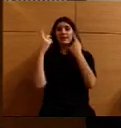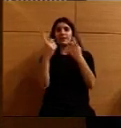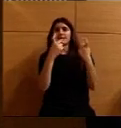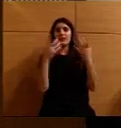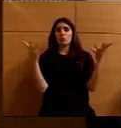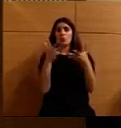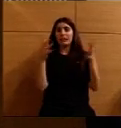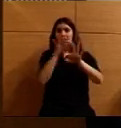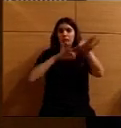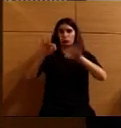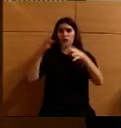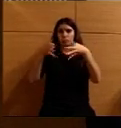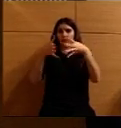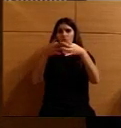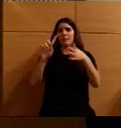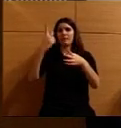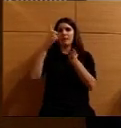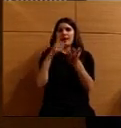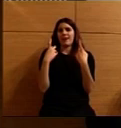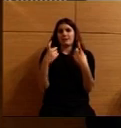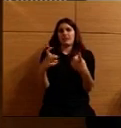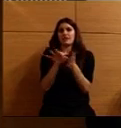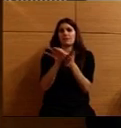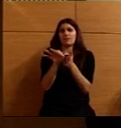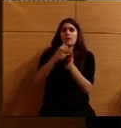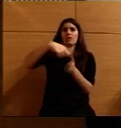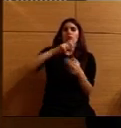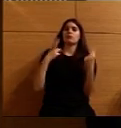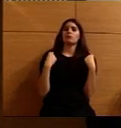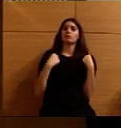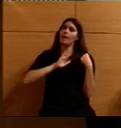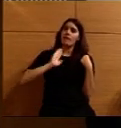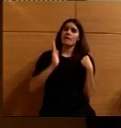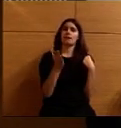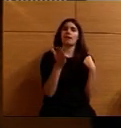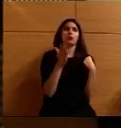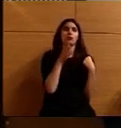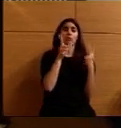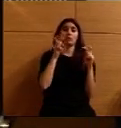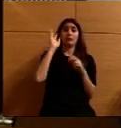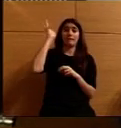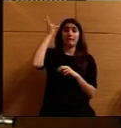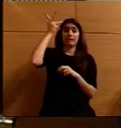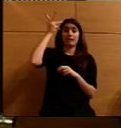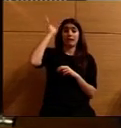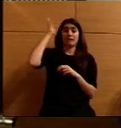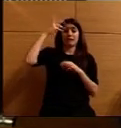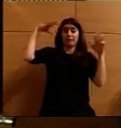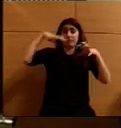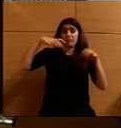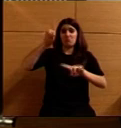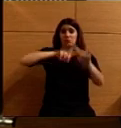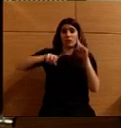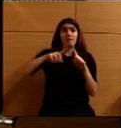de reposició d'infraestructures i serveis de primera necessitat en els municipis que es vegin afectats per events climatològics adversos i que precisen una